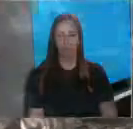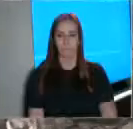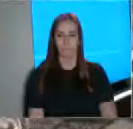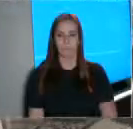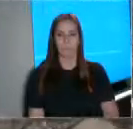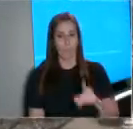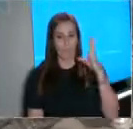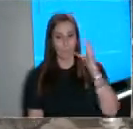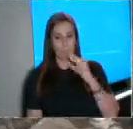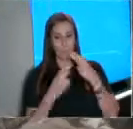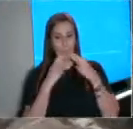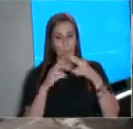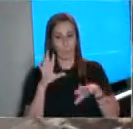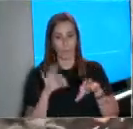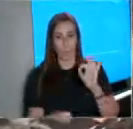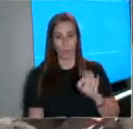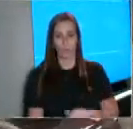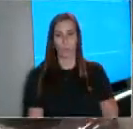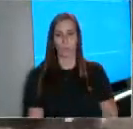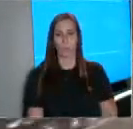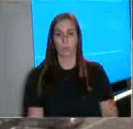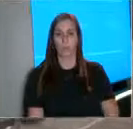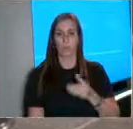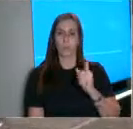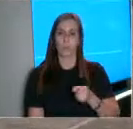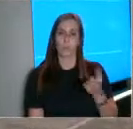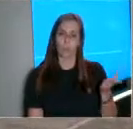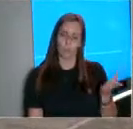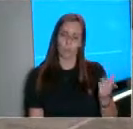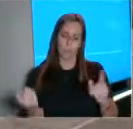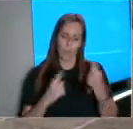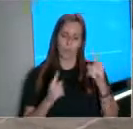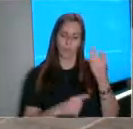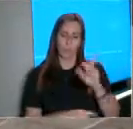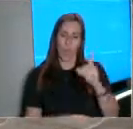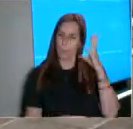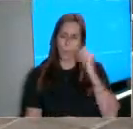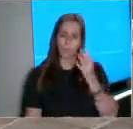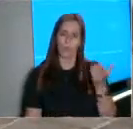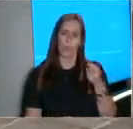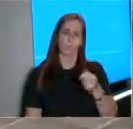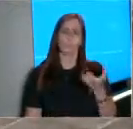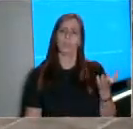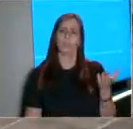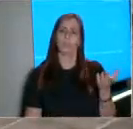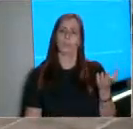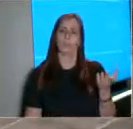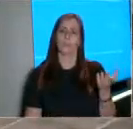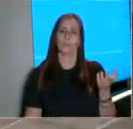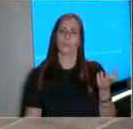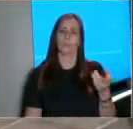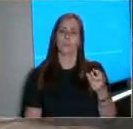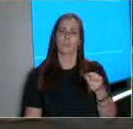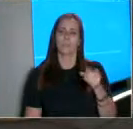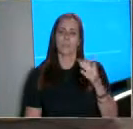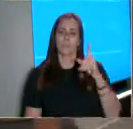את מרוצה מתוצאות הבחירות? מה שצריך לקרות יקרה, לא מרוצה, זה כנראה